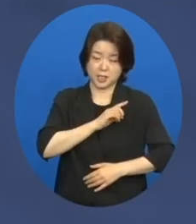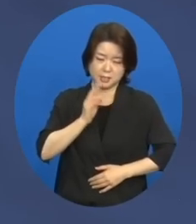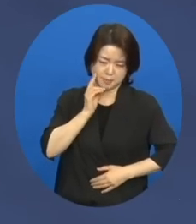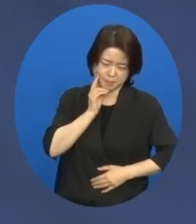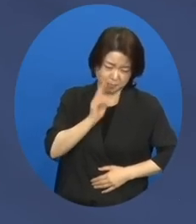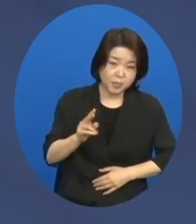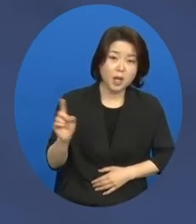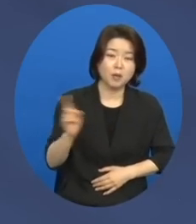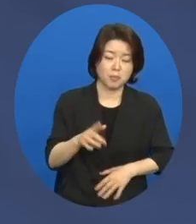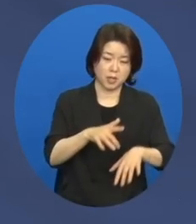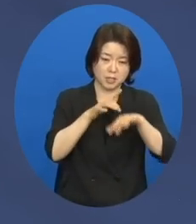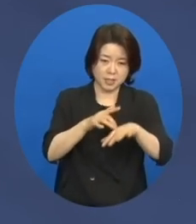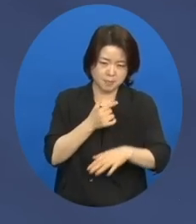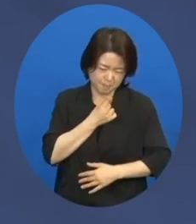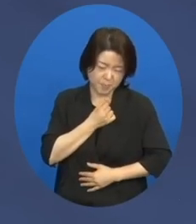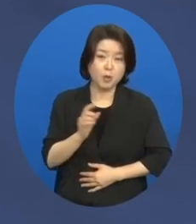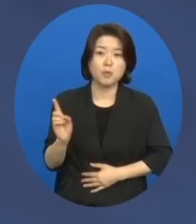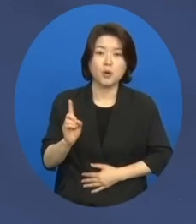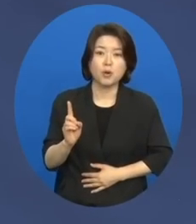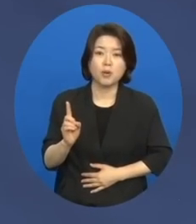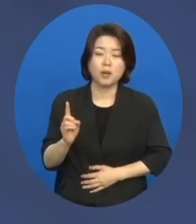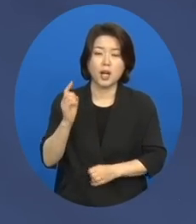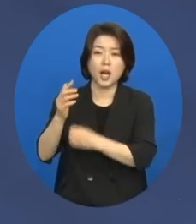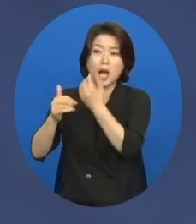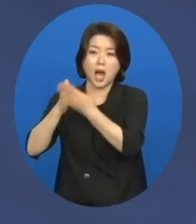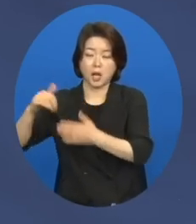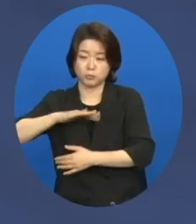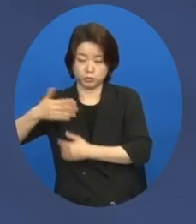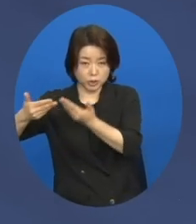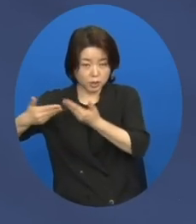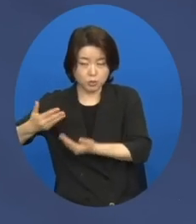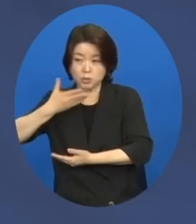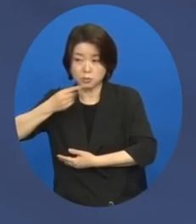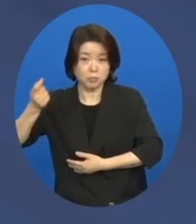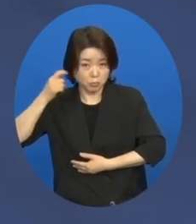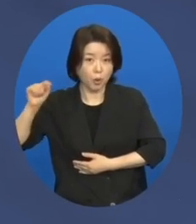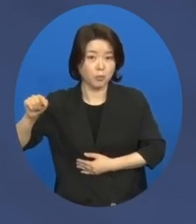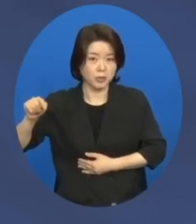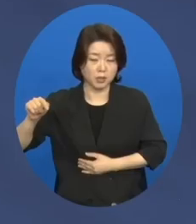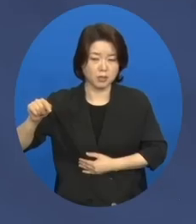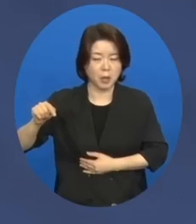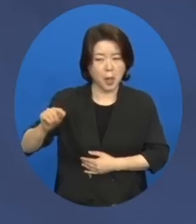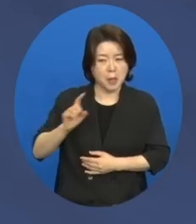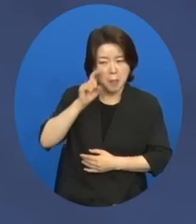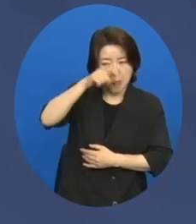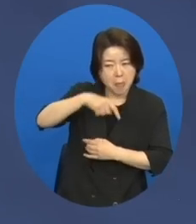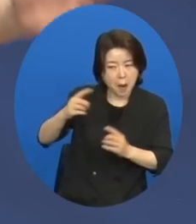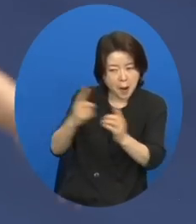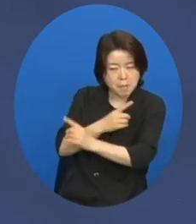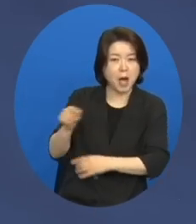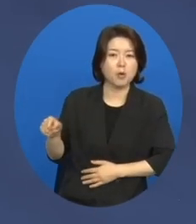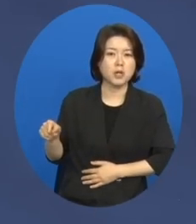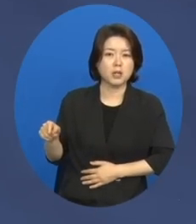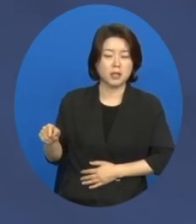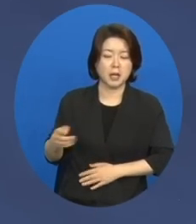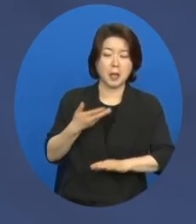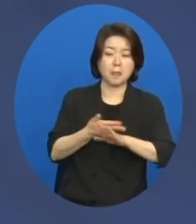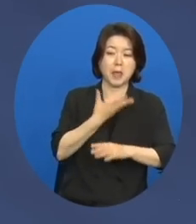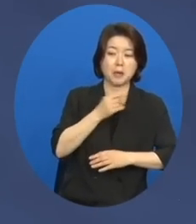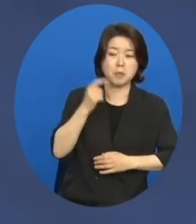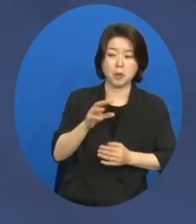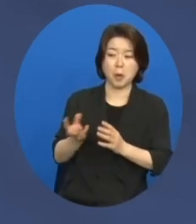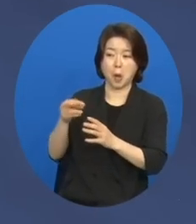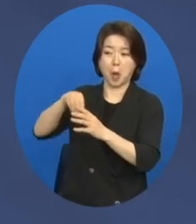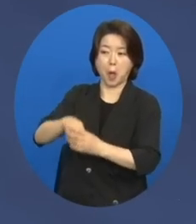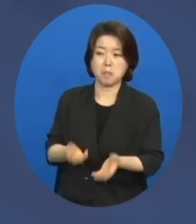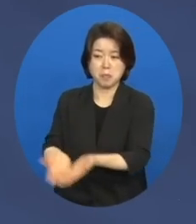심각하게 사탄이 노리는 게 뭐냐면 하나님이 우리에게 주신 복음을 이걸 변질시키는 거예요. 다른 복음을 주는 거예요.